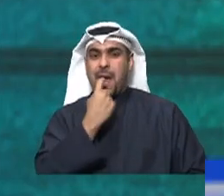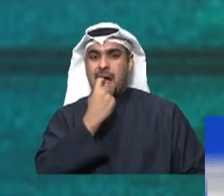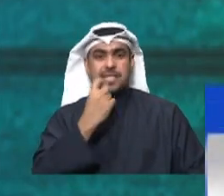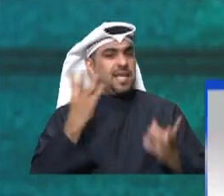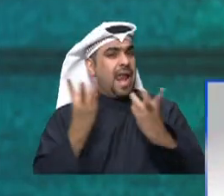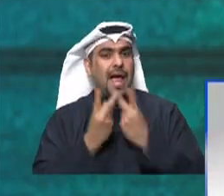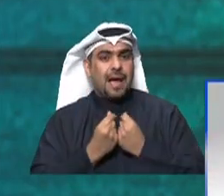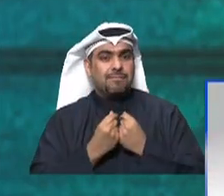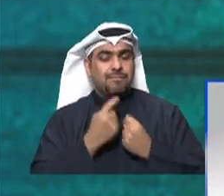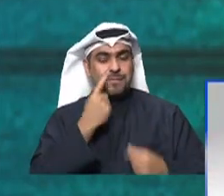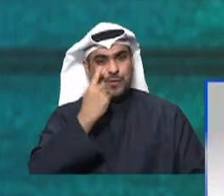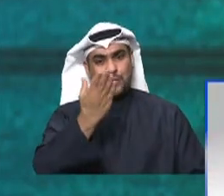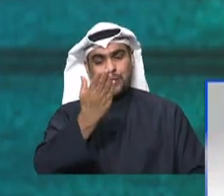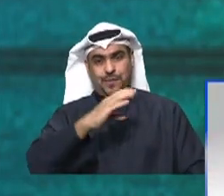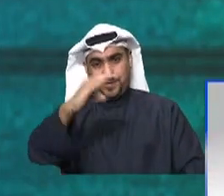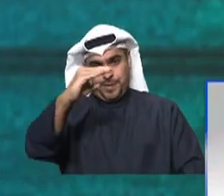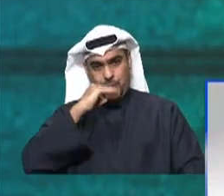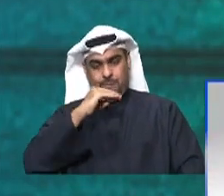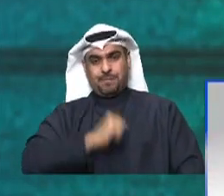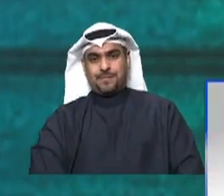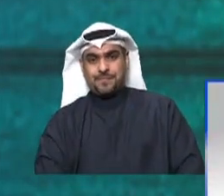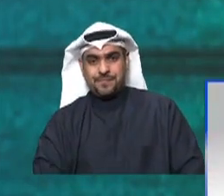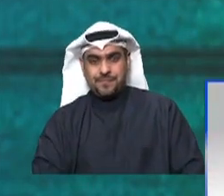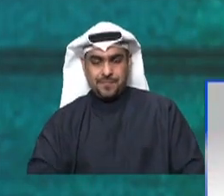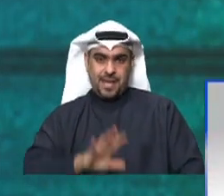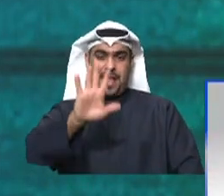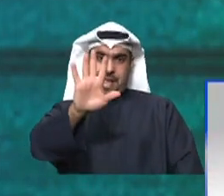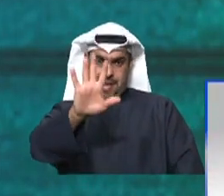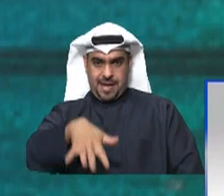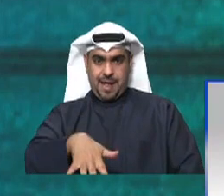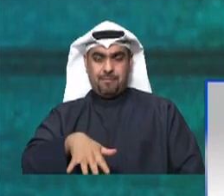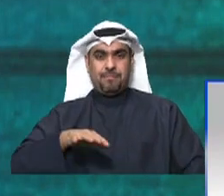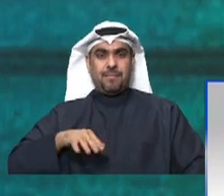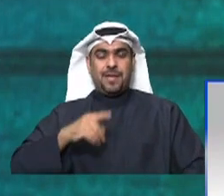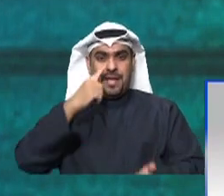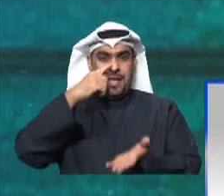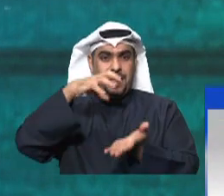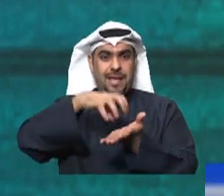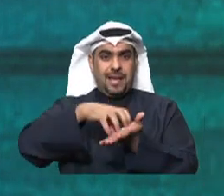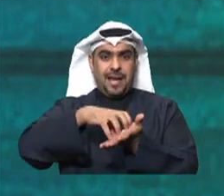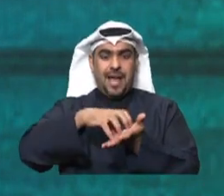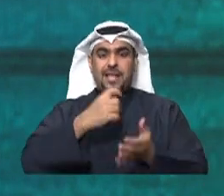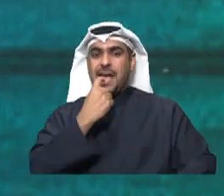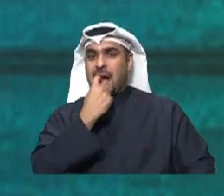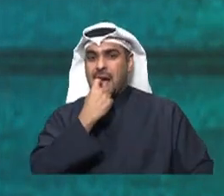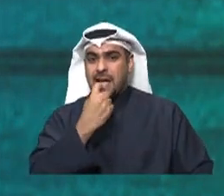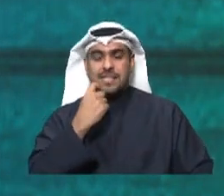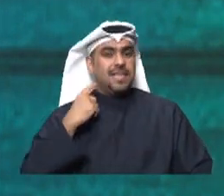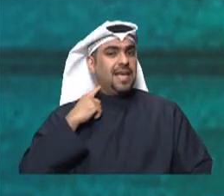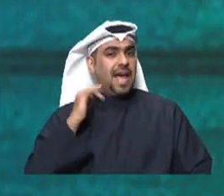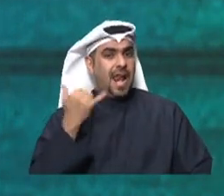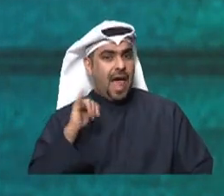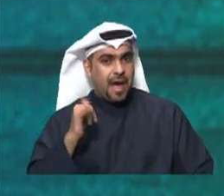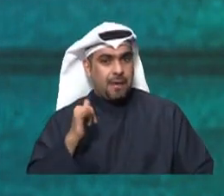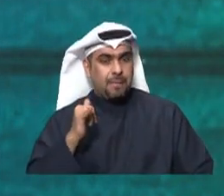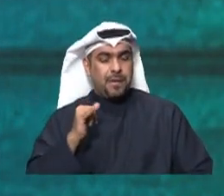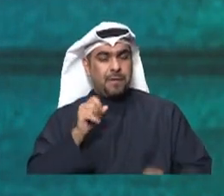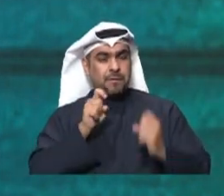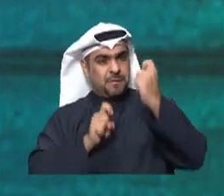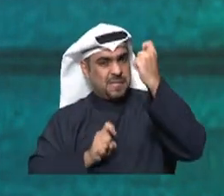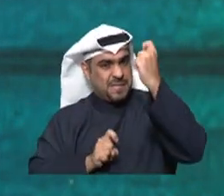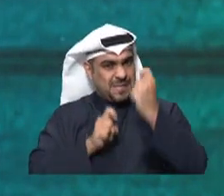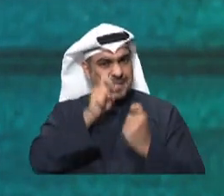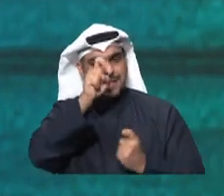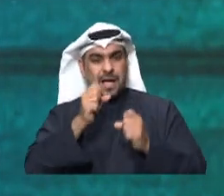هي النهضة بمصافحة سمو الأمير، وهذا الهدف الأساسي يمكن والطموح الأكبر بالنسبة لكل اللاعبين. اللقاءات هذه